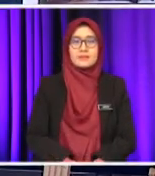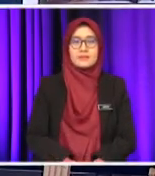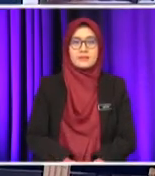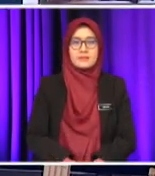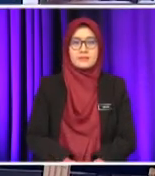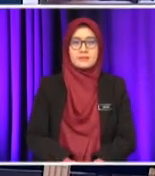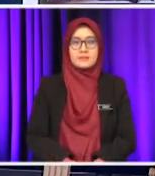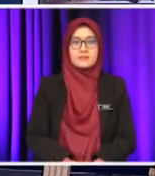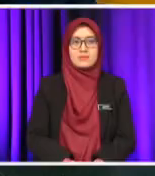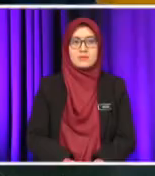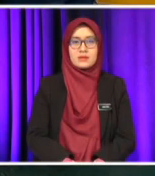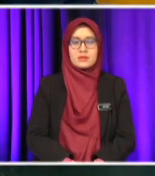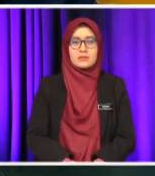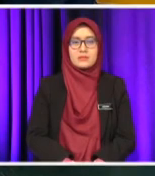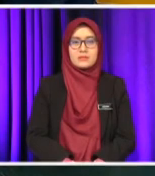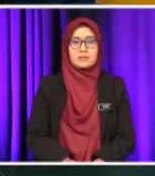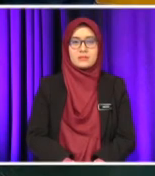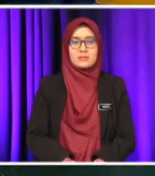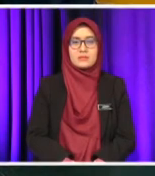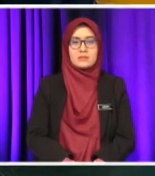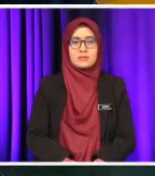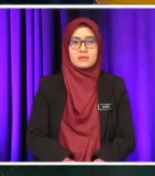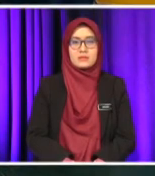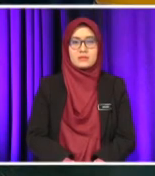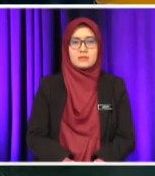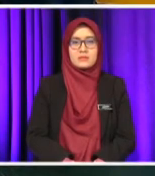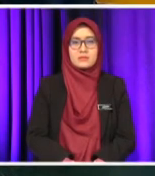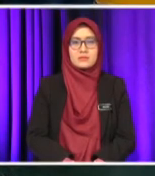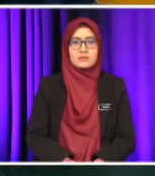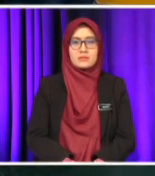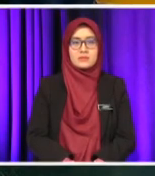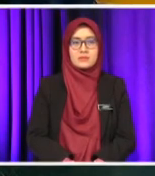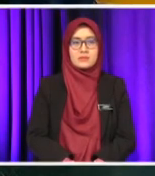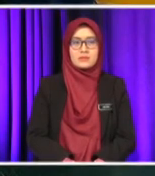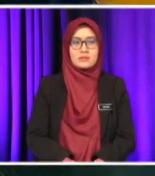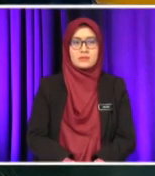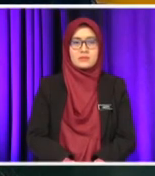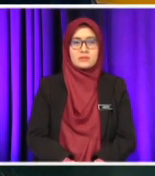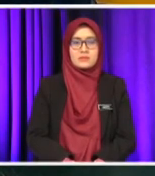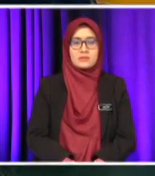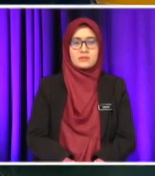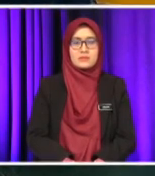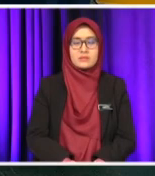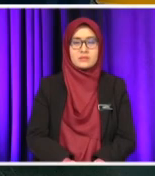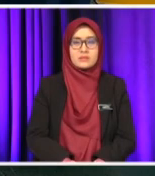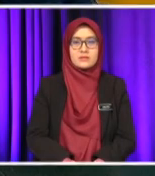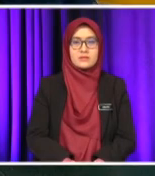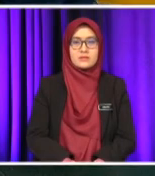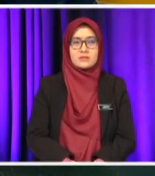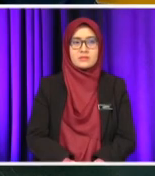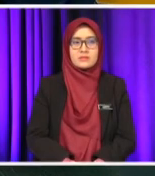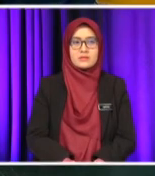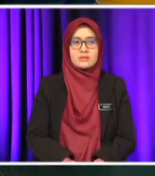merangsang oke cego oke yang satu lagi Iyalah iklan penerangan